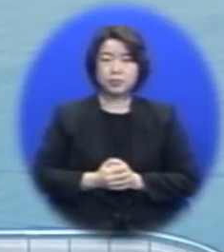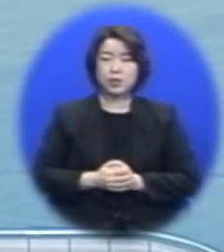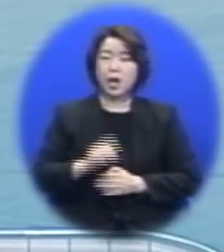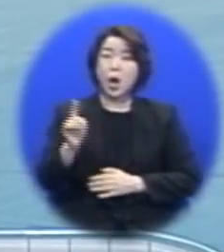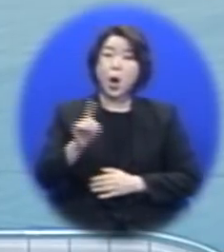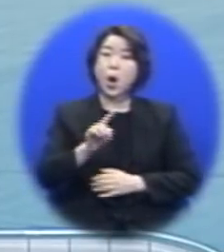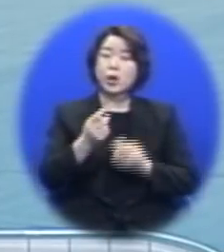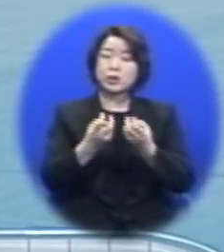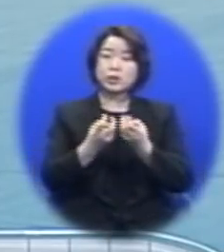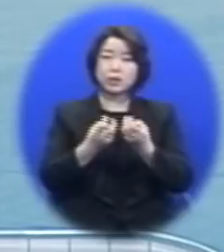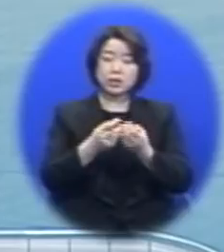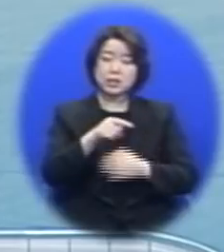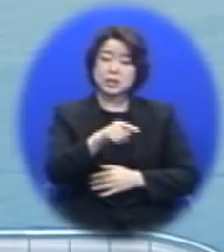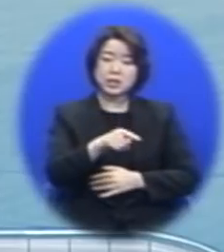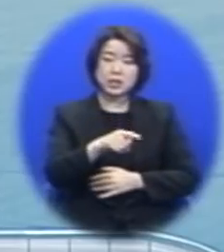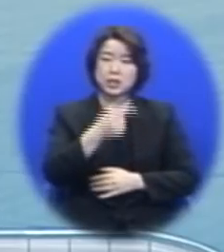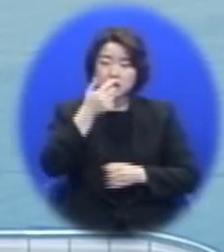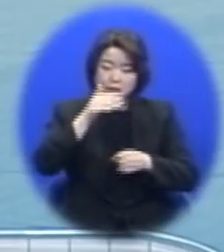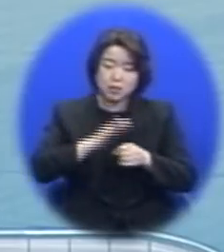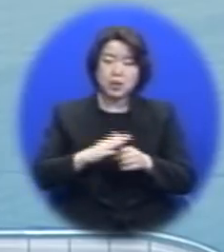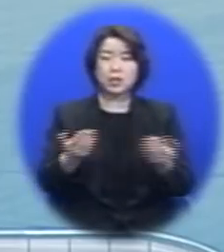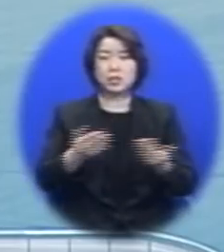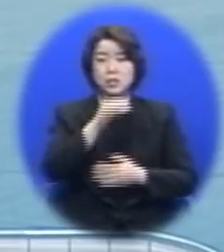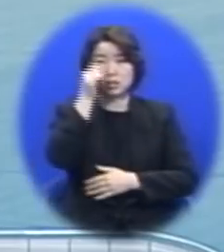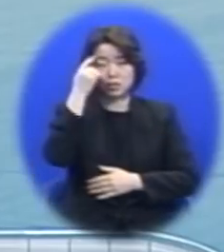어떻게 이렇게 기가 막힌 일이 있을 수 있어요?